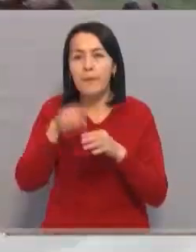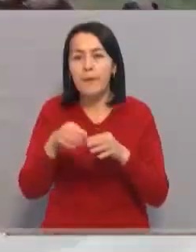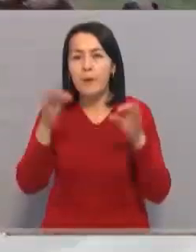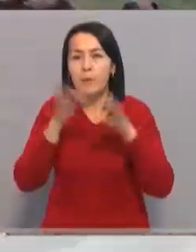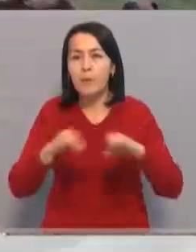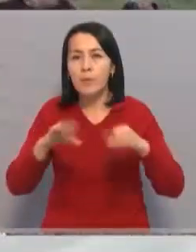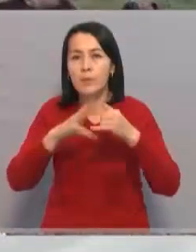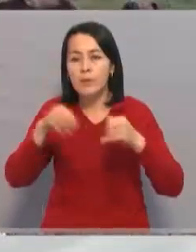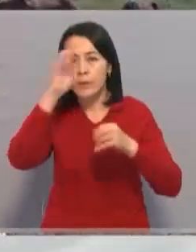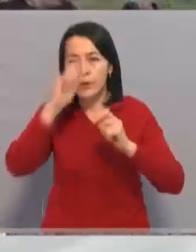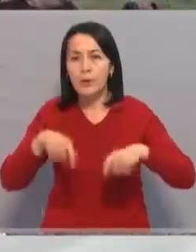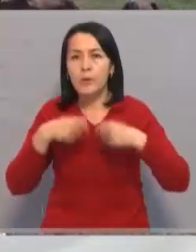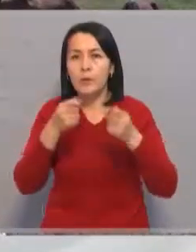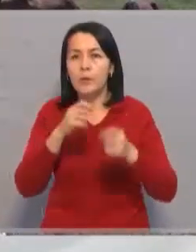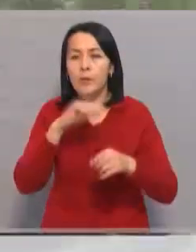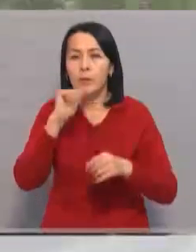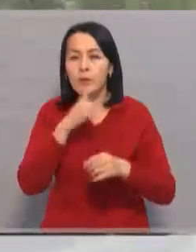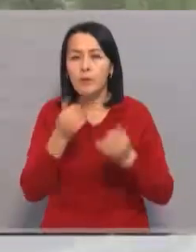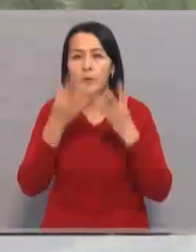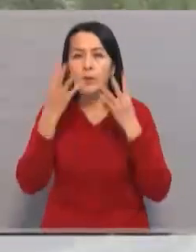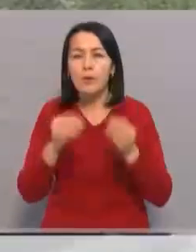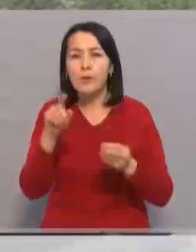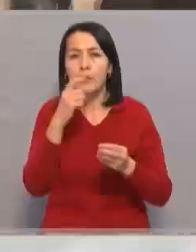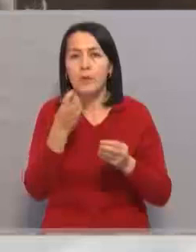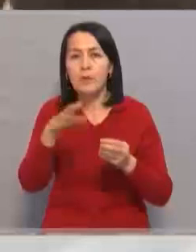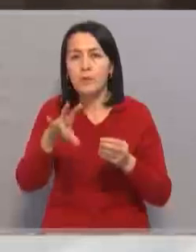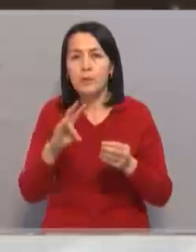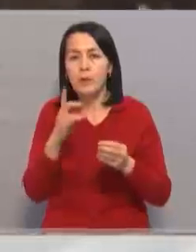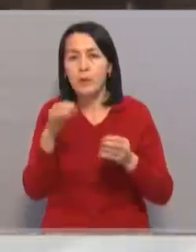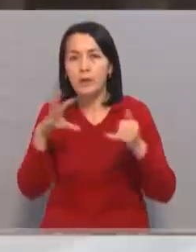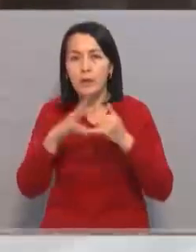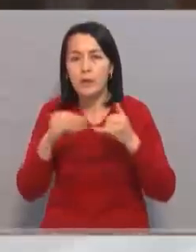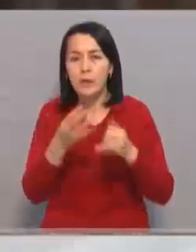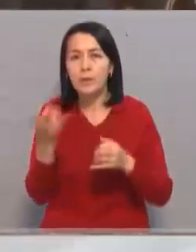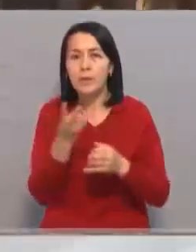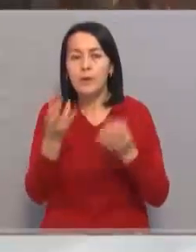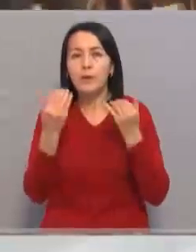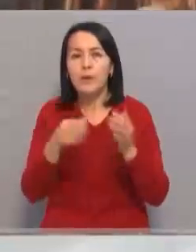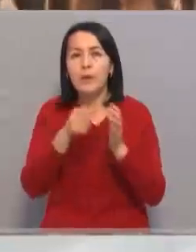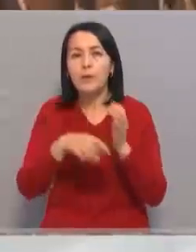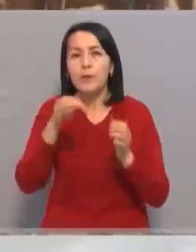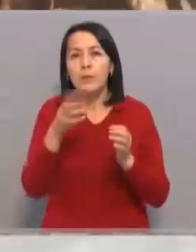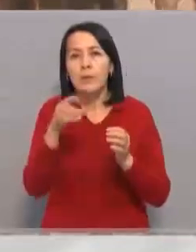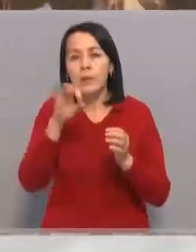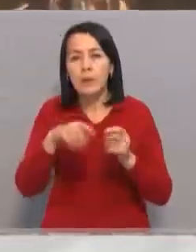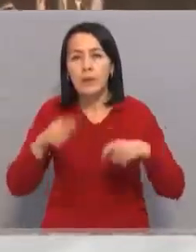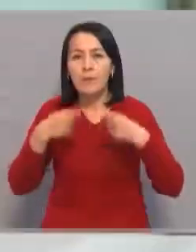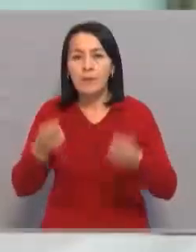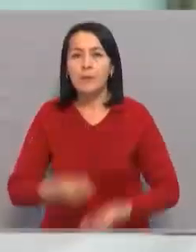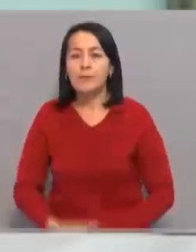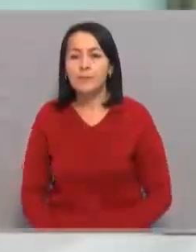бос жерді үкіметке қайтаруға құлықсыз. Бүгінгі таңда шаруаларға 3 миллион гектар жайылым керек. Оның 600 мың гектары ғана